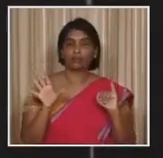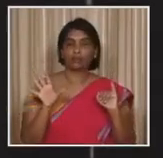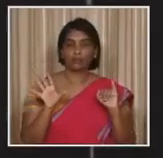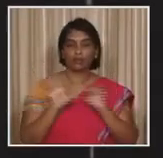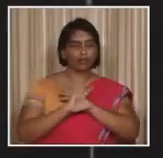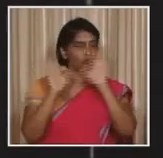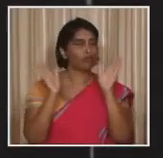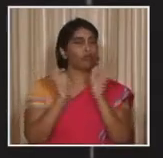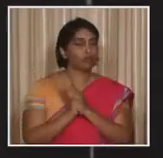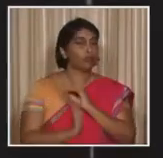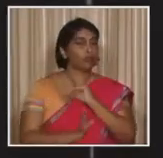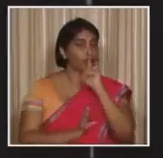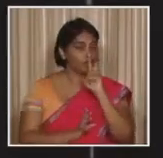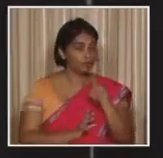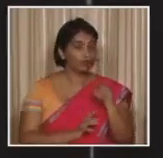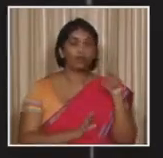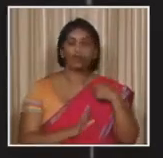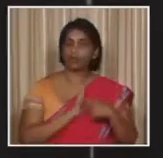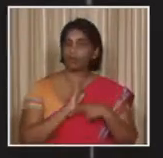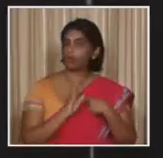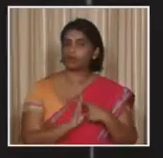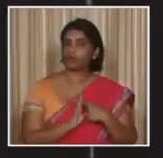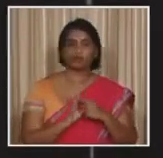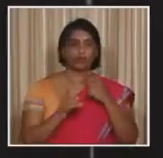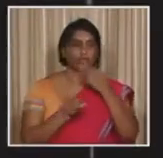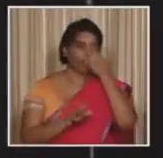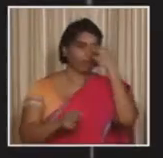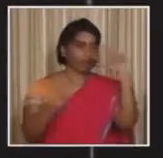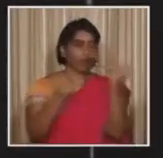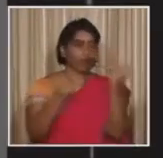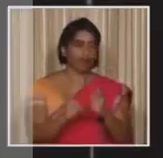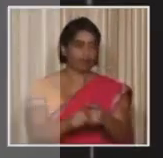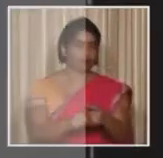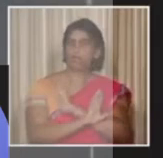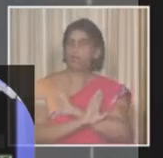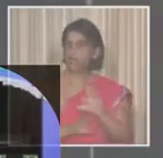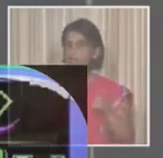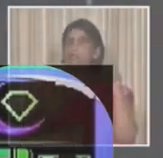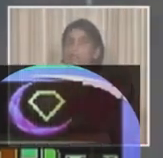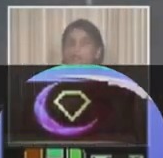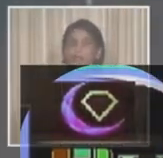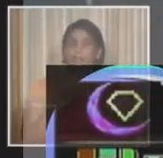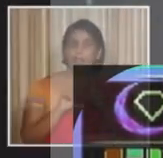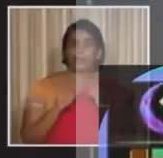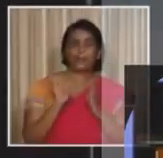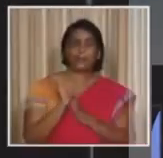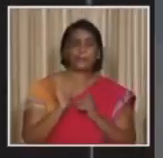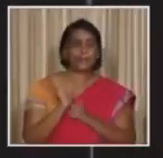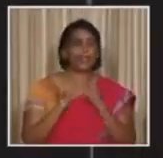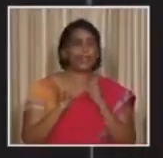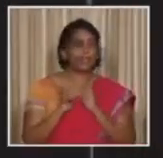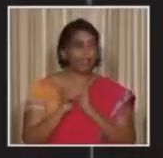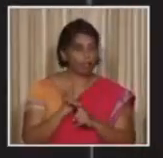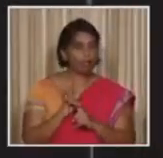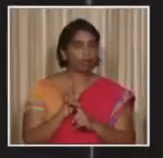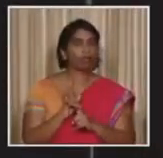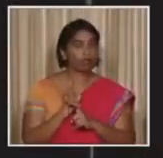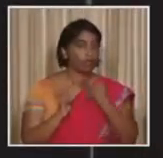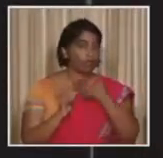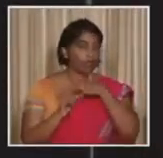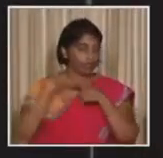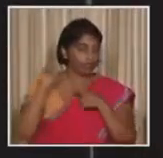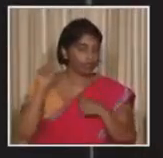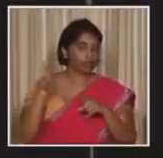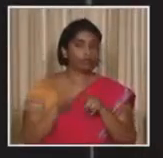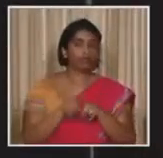හෝම්ස්, එතකොට රොඩ්නි ඩික්සන් QC මේ සියල්ලක්ම කියලා තියෙනවා මේ රටේ කිසිම සමූල ඝාතනයක් වුණේ නැහැ කියලා. ඒ වගේම තමයි